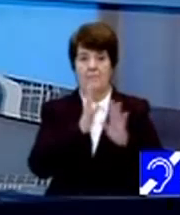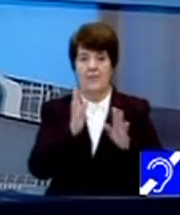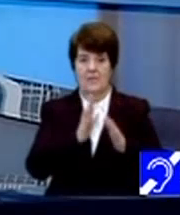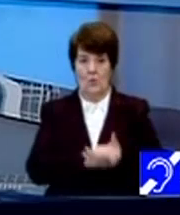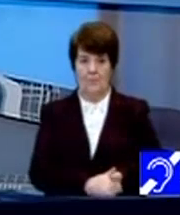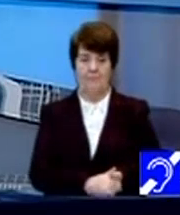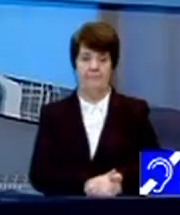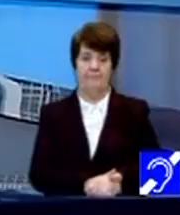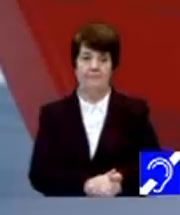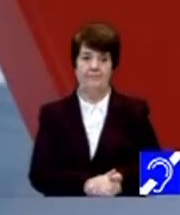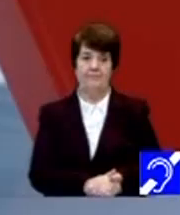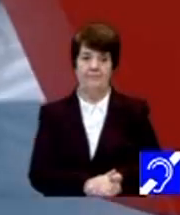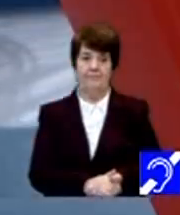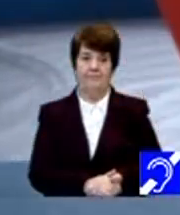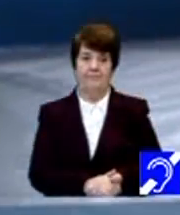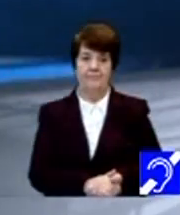Să vedem acum datele meteo.